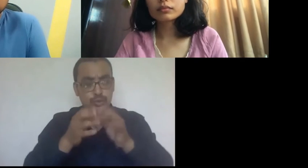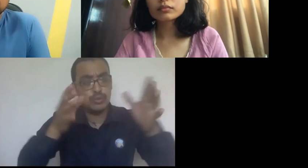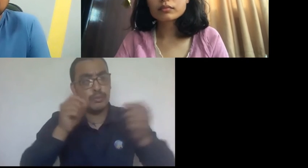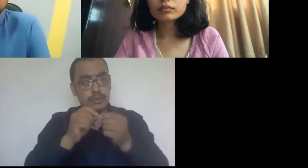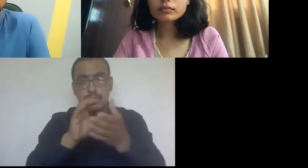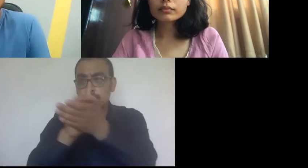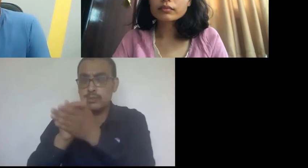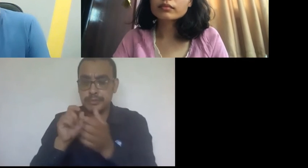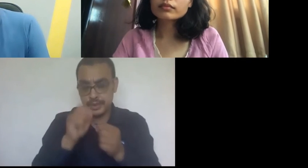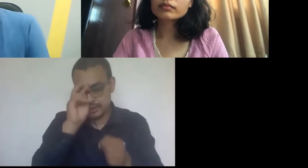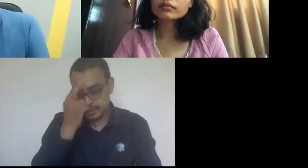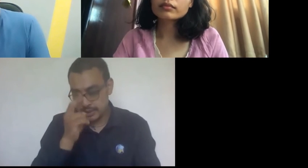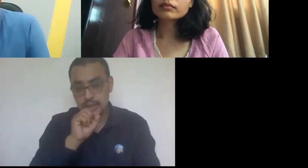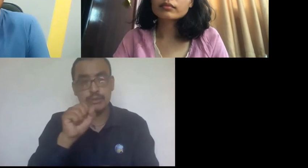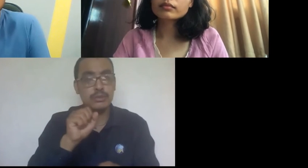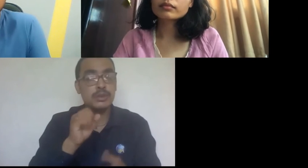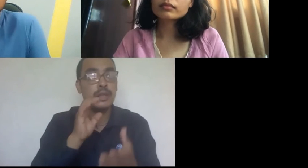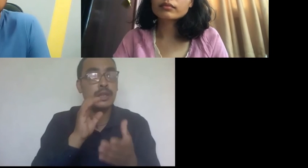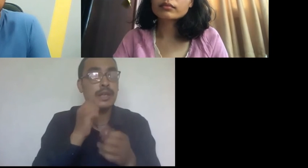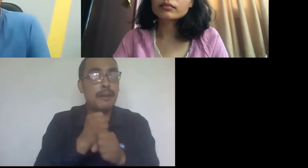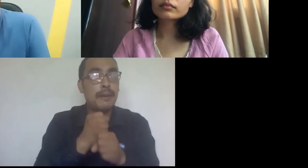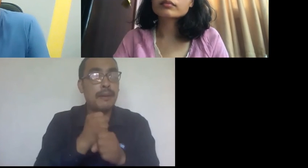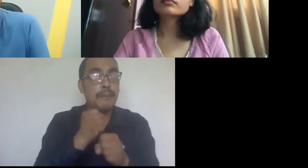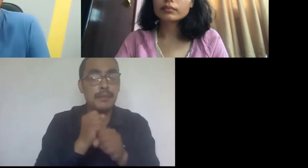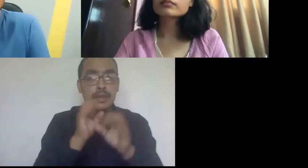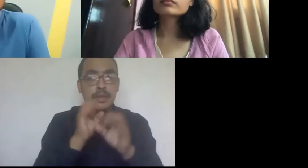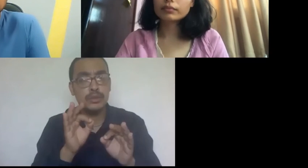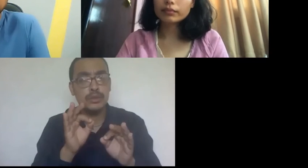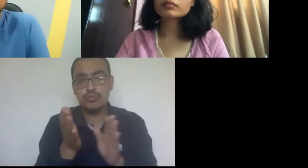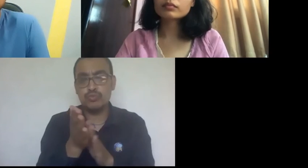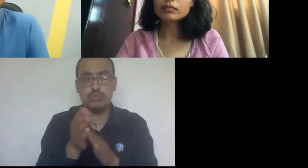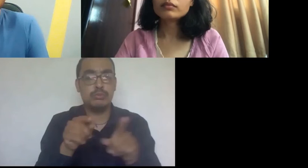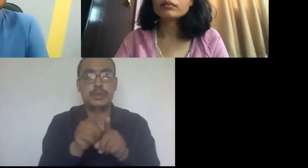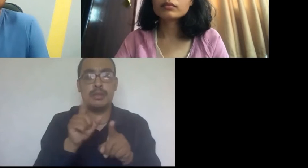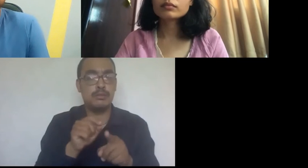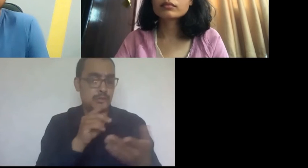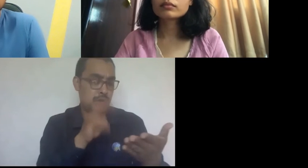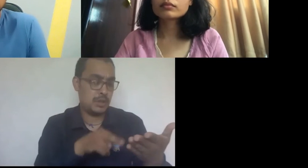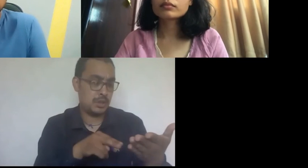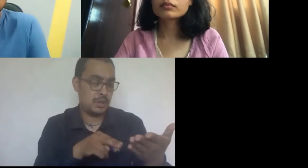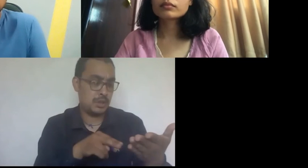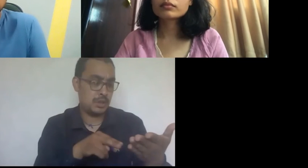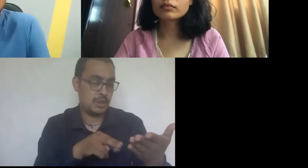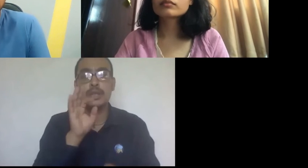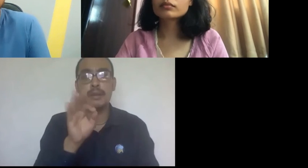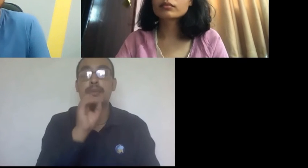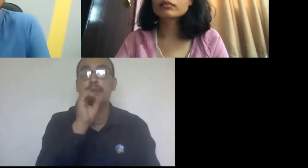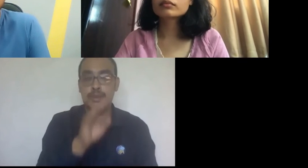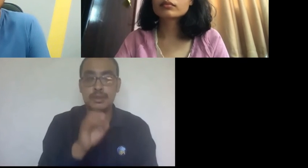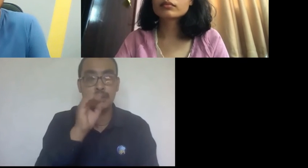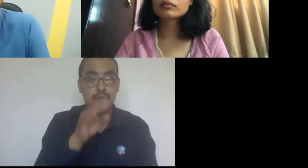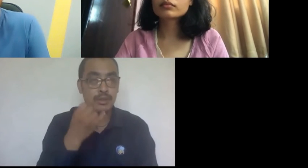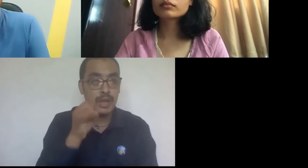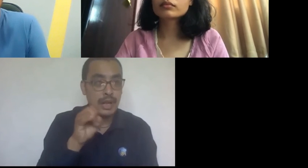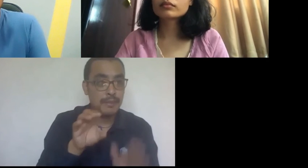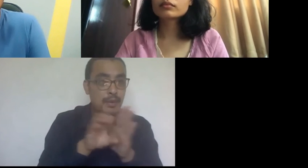हामीले गरेको कामहरू राम्रो भएको चिजलाई सबैले वाहवाही गर्नै पर्छ जरुरी छैन, कतिले चाहिँ हेरेर त्यत्तिकै पनि जानु सक्नुहुन्छ तर नेगेटिभ कमेन्ट